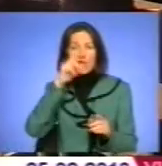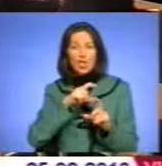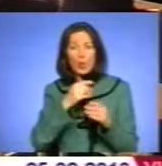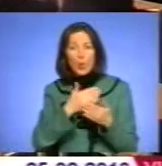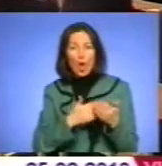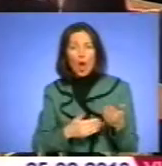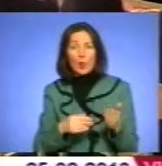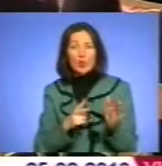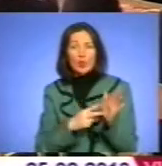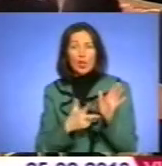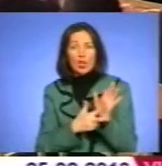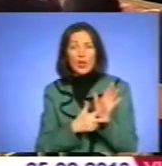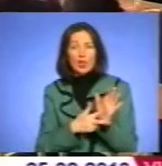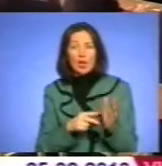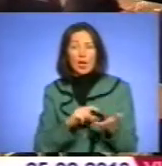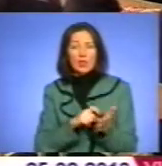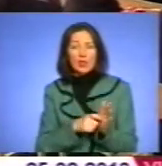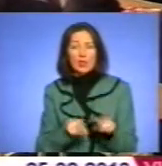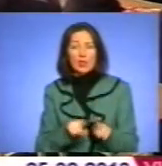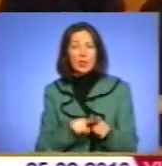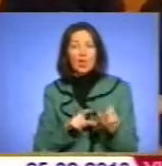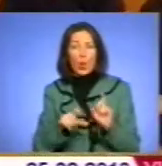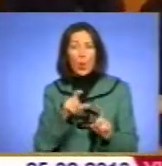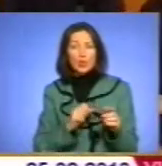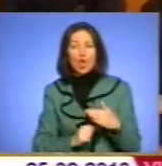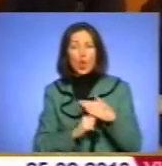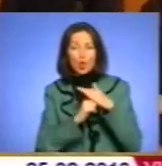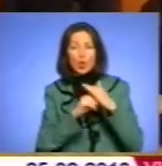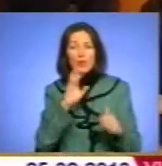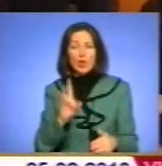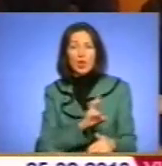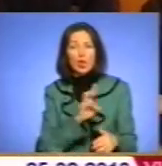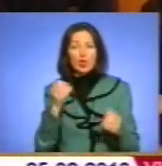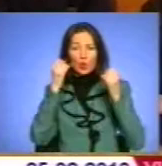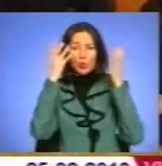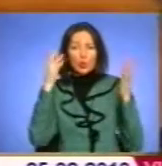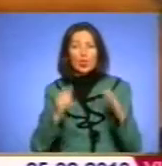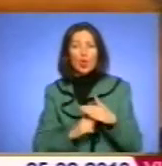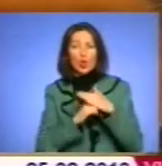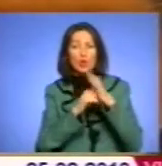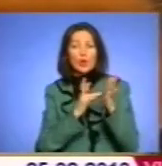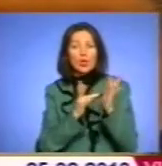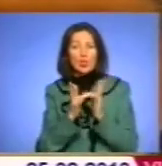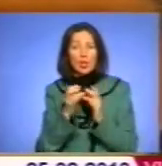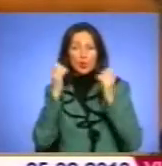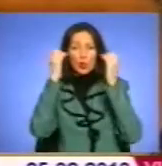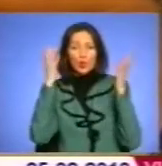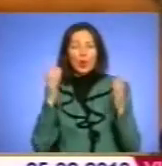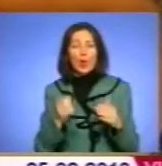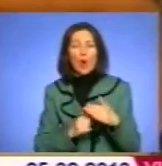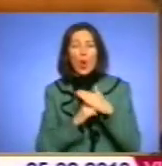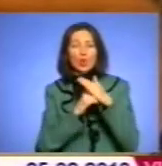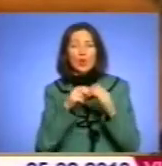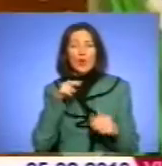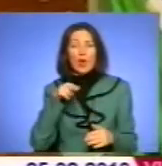класів такі, приміром, курси, як «Основи релігійної культури» чи «Основи християнської культури» або «Основи православної